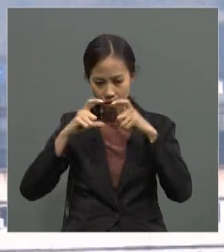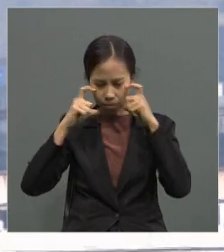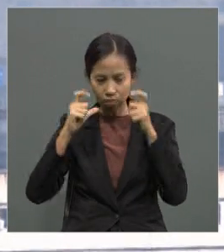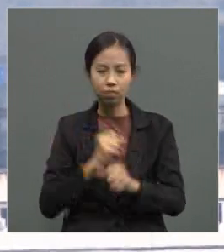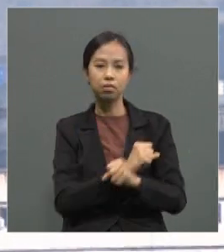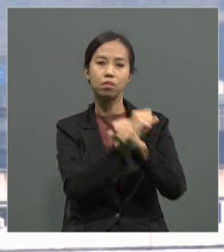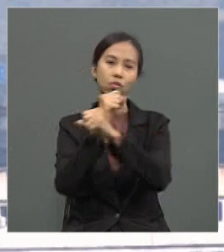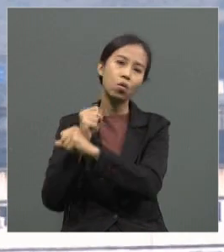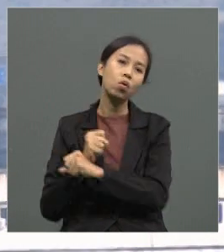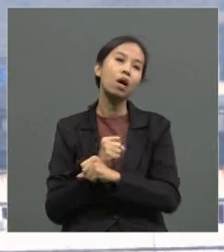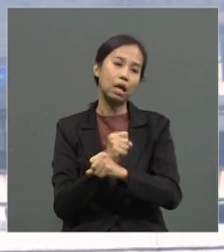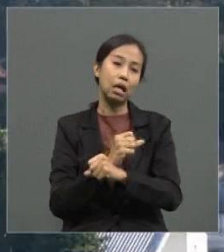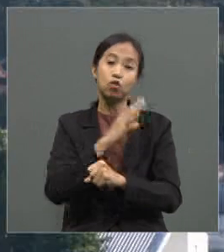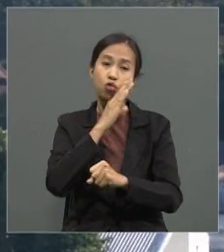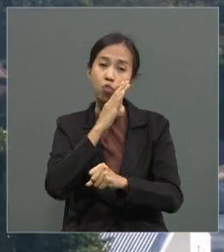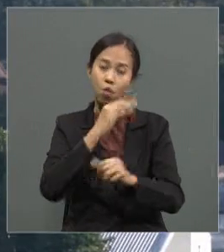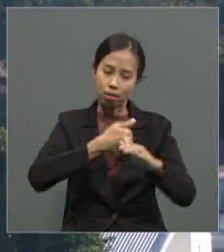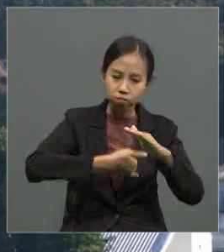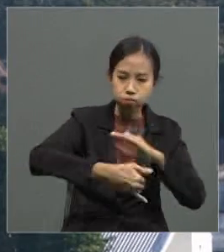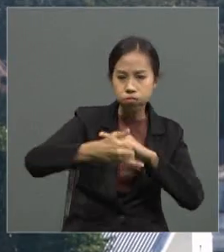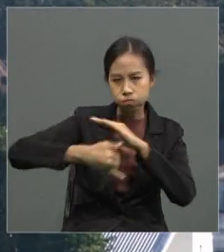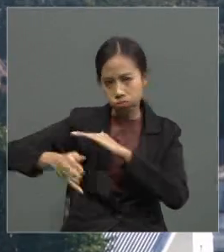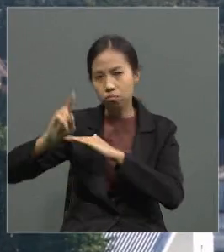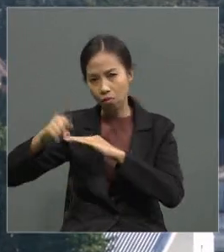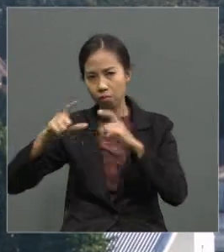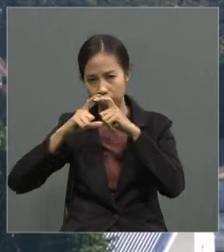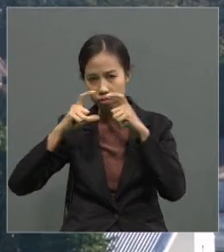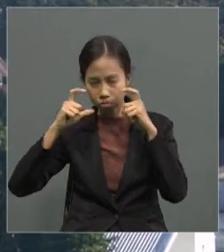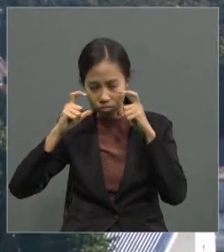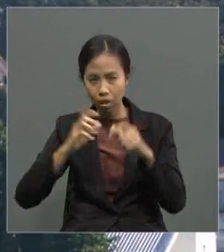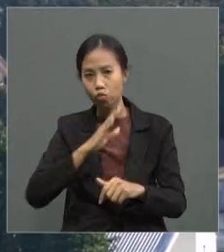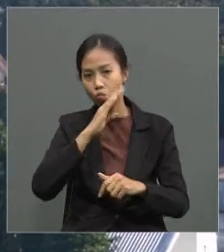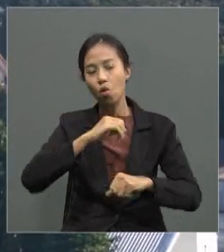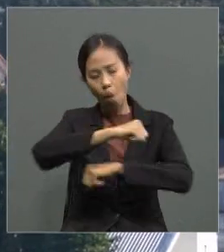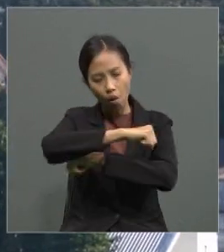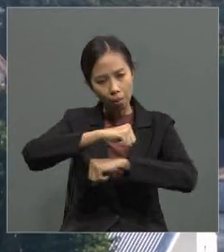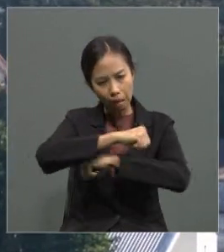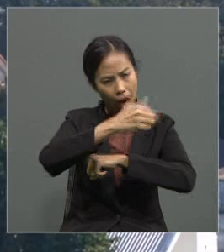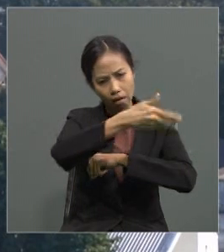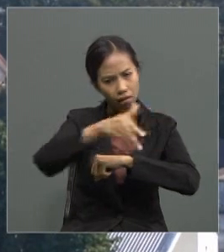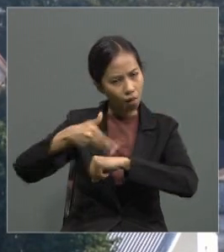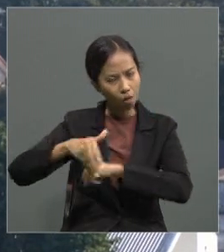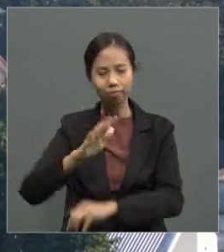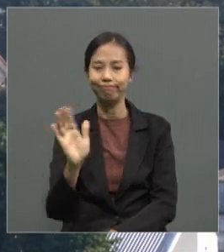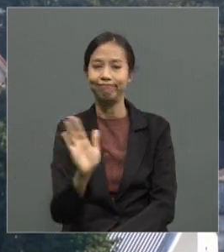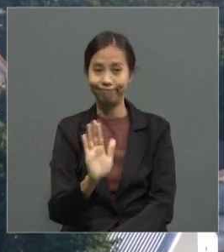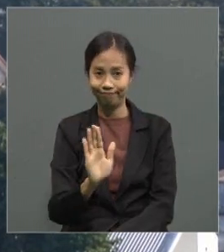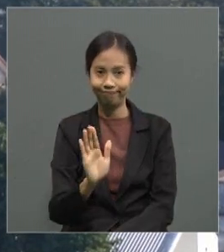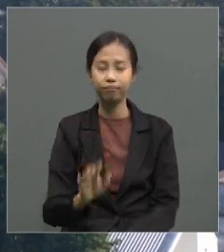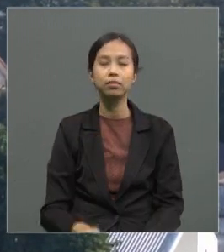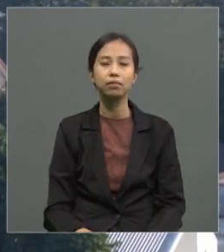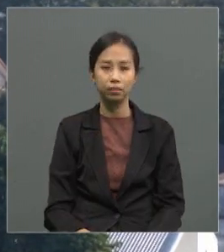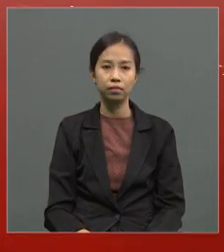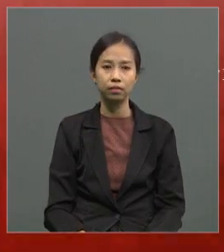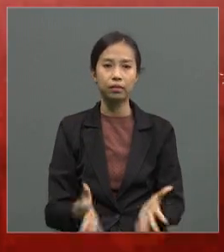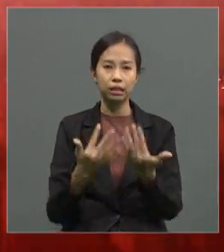2.5ทุกครั้งที่ออกนอกอาคารแล้วก็เลี่ยงทำกิจกรรมหรือออกกำลังกายกลางแจ้งที่ใช้แรงมากสำหรับปัญหา